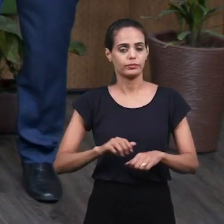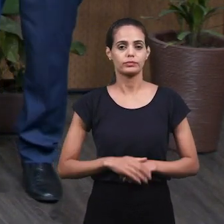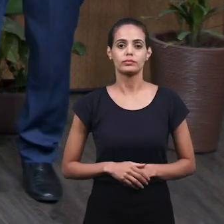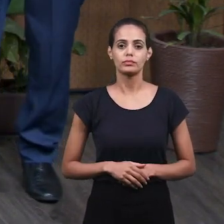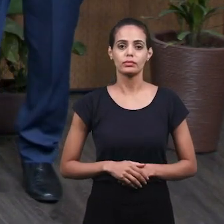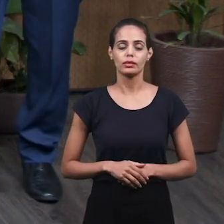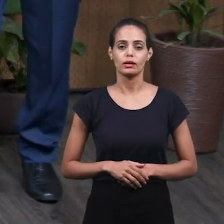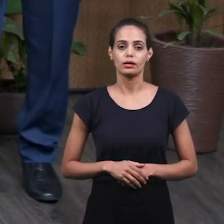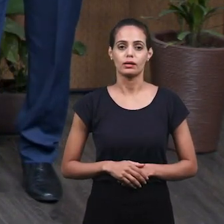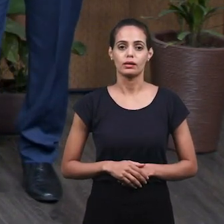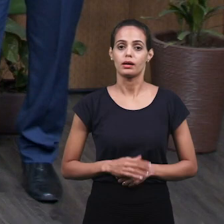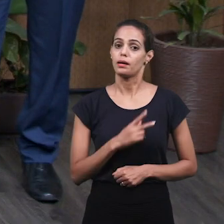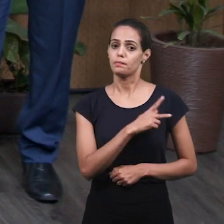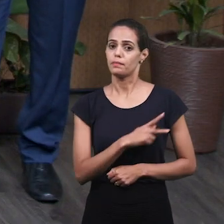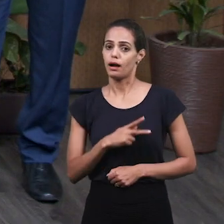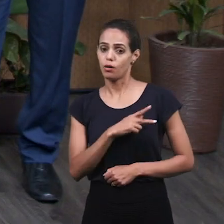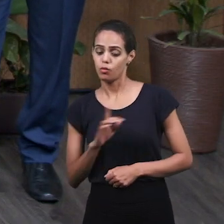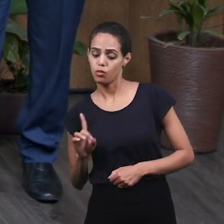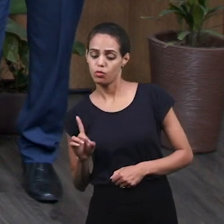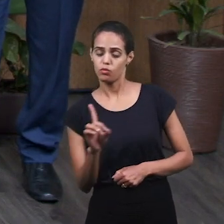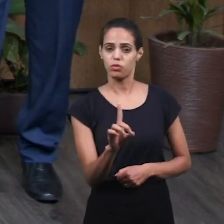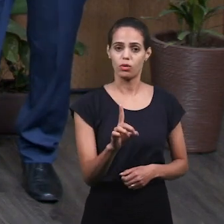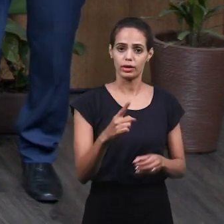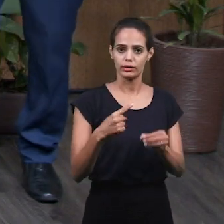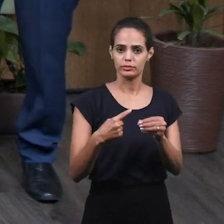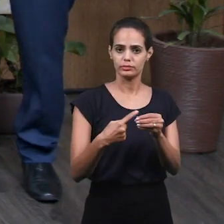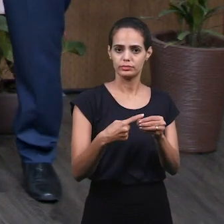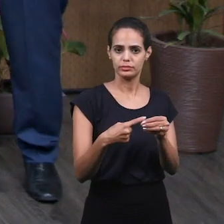s'est donnée dans